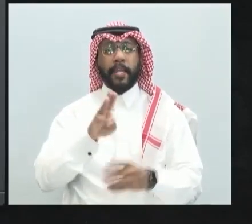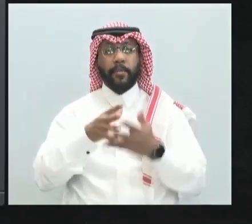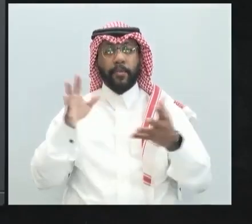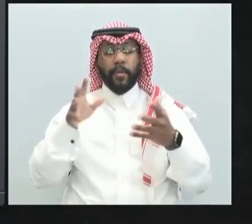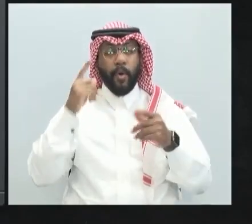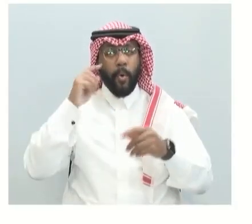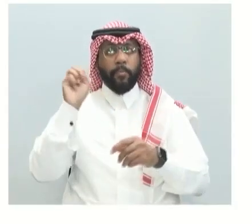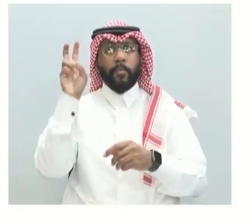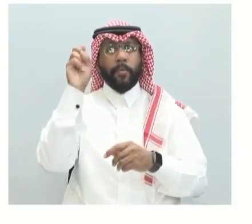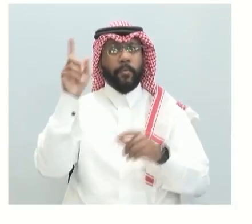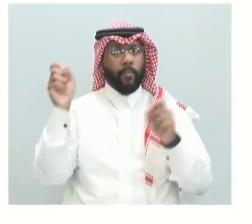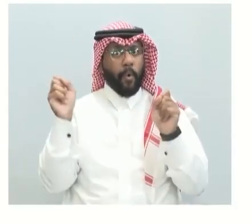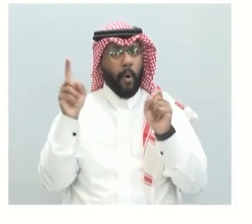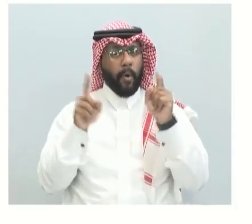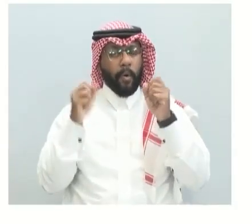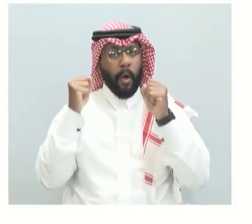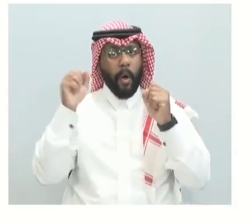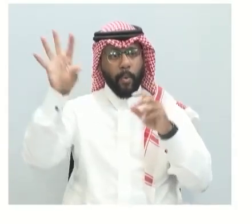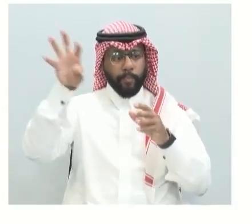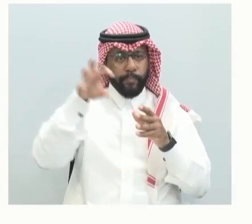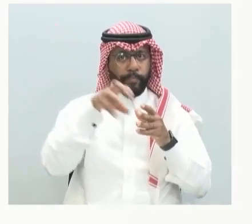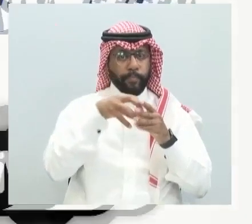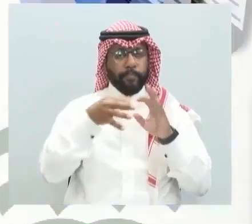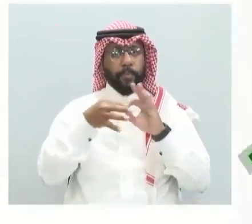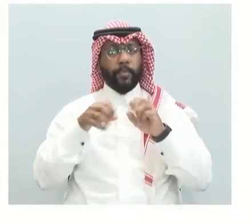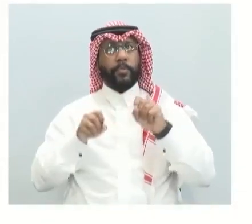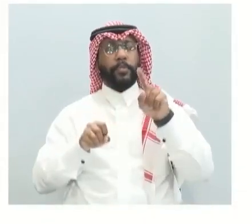الاقمار الصناعيه وغيرها من التقنيات اللاسلكيه